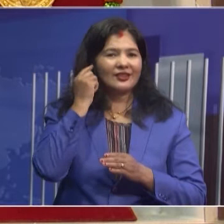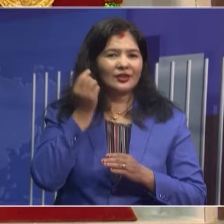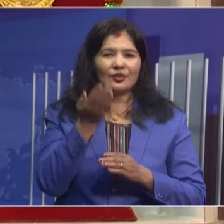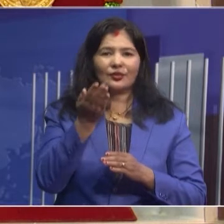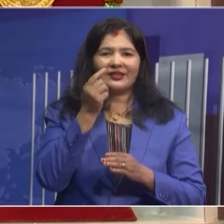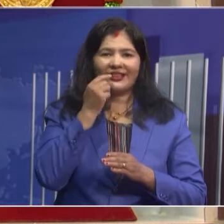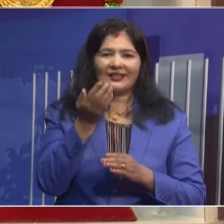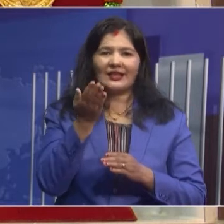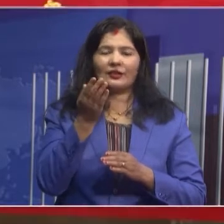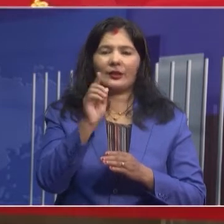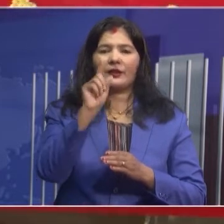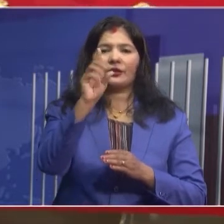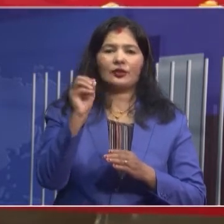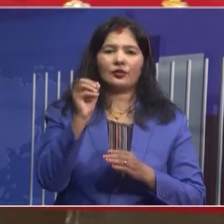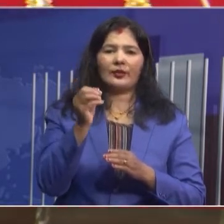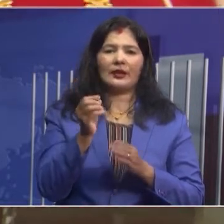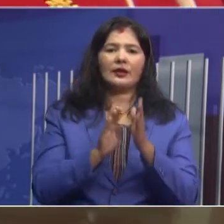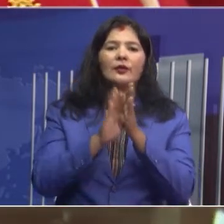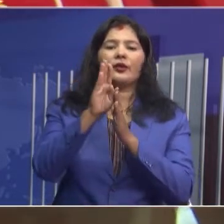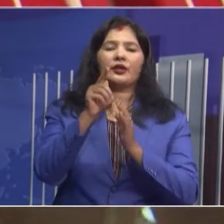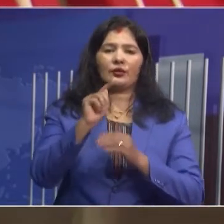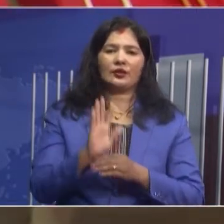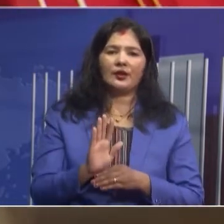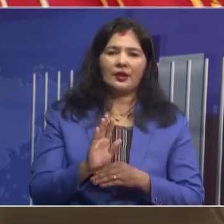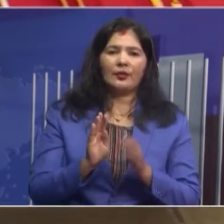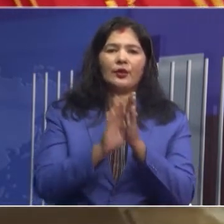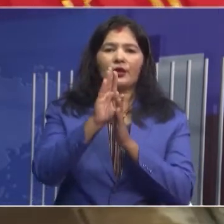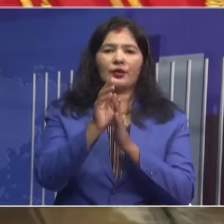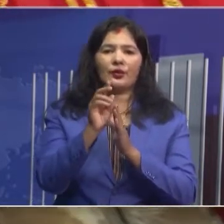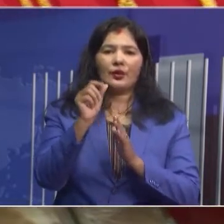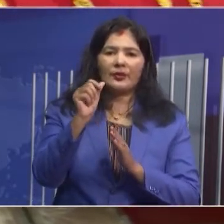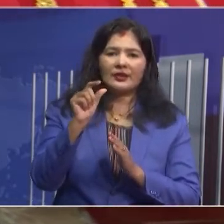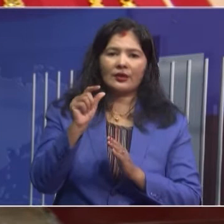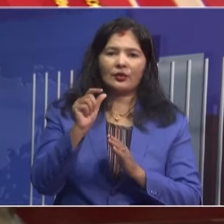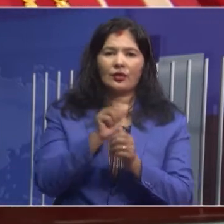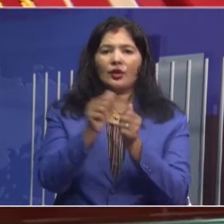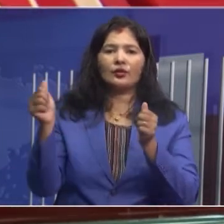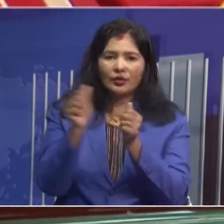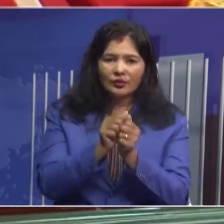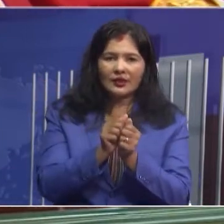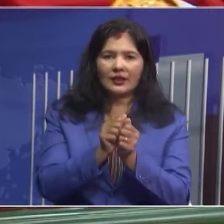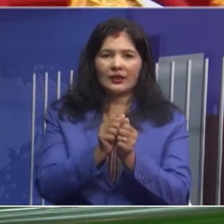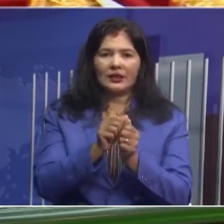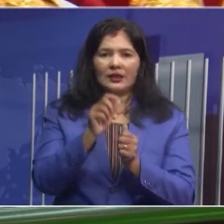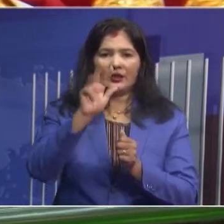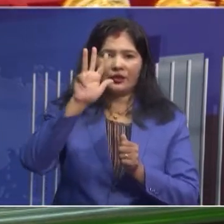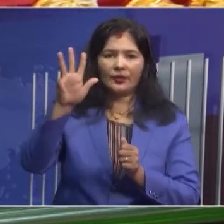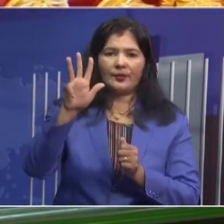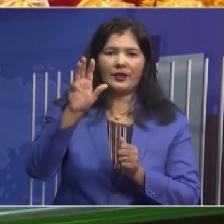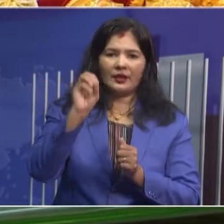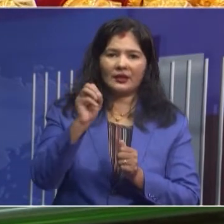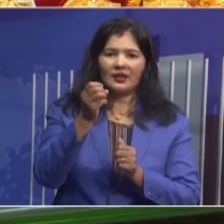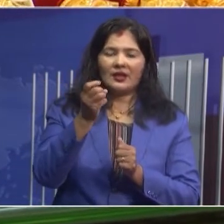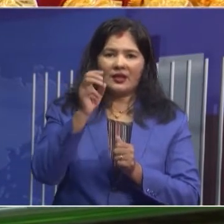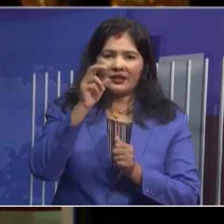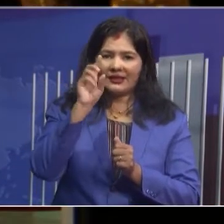चाँदी तोलामा 10 रुपियाँले वृद्धि भएको हो बढेको मूल्य अनुसार आज छापाबल सुन प्रति तोला